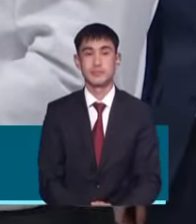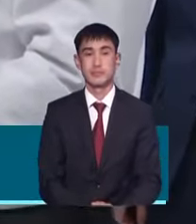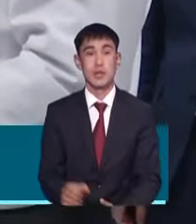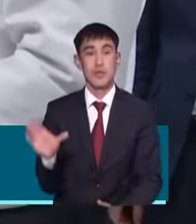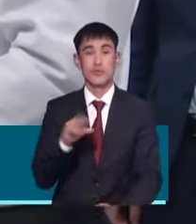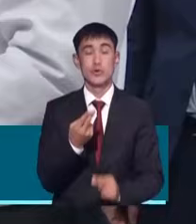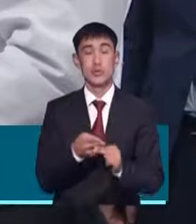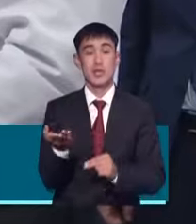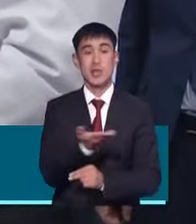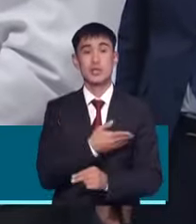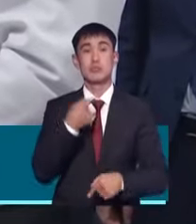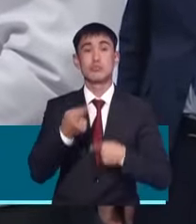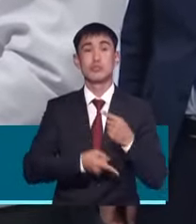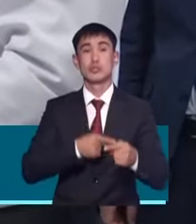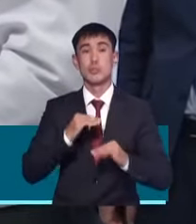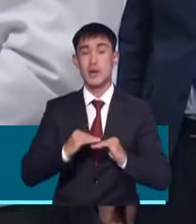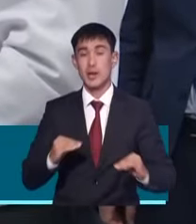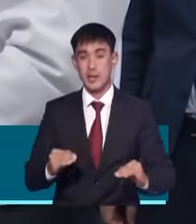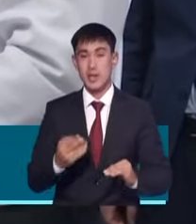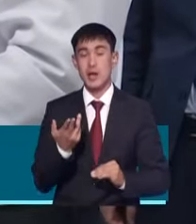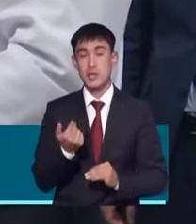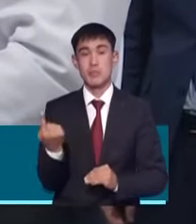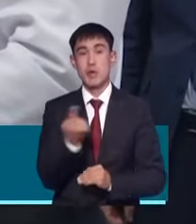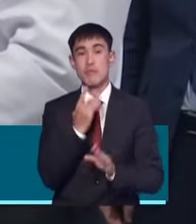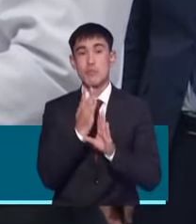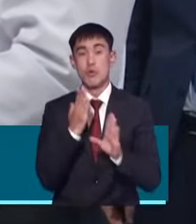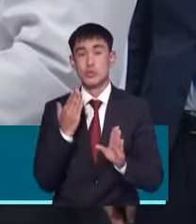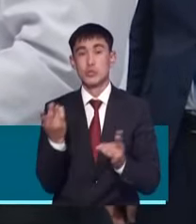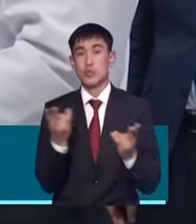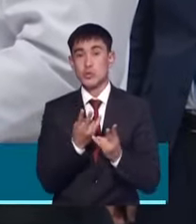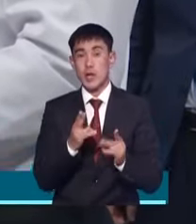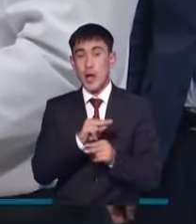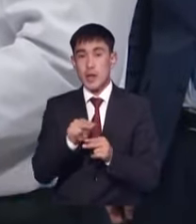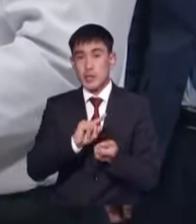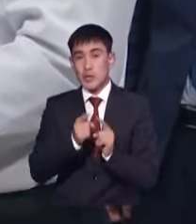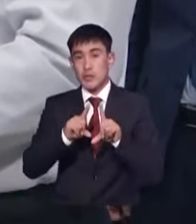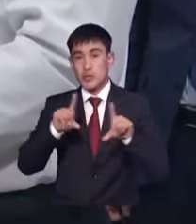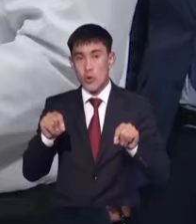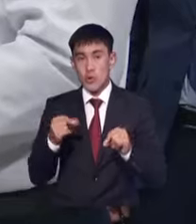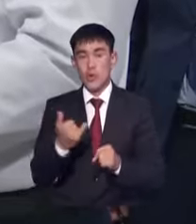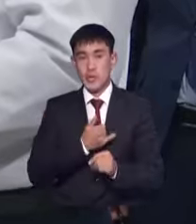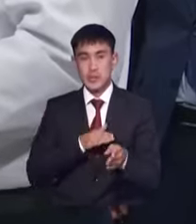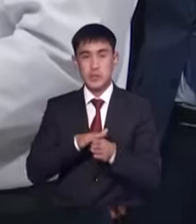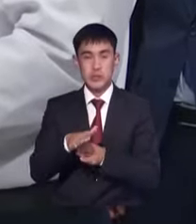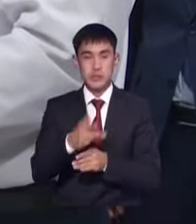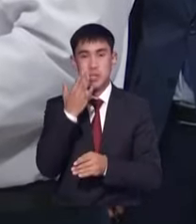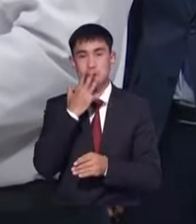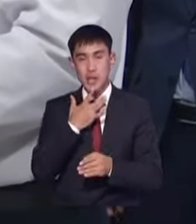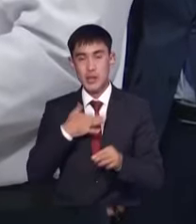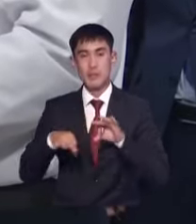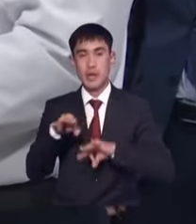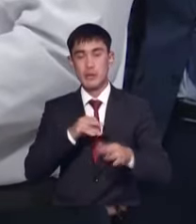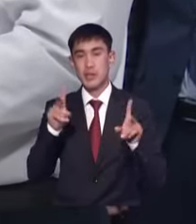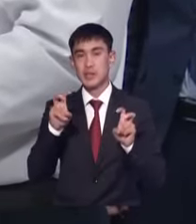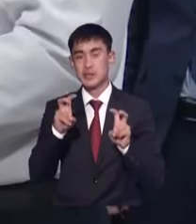Все это для наших будущих поколений. Конечно, в первую очередь нужно корректировать школы. У нас реализуется национальный проект